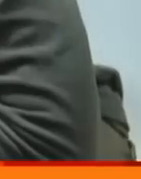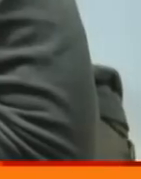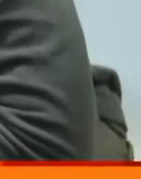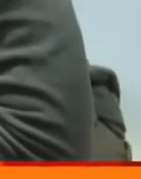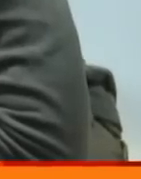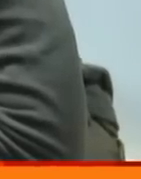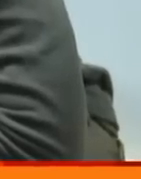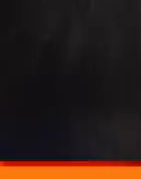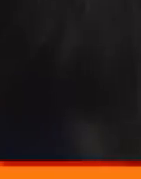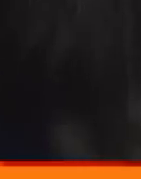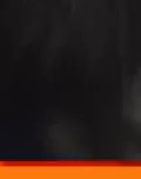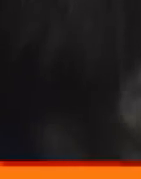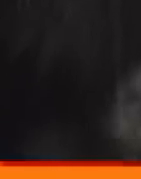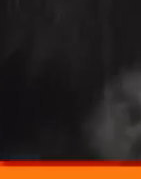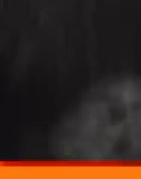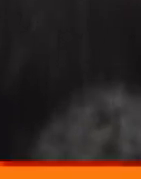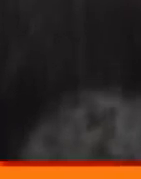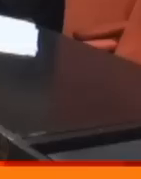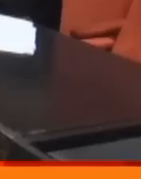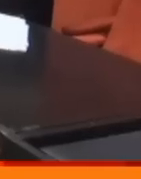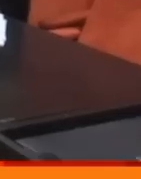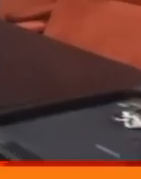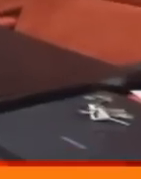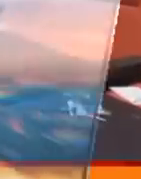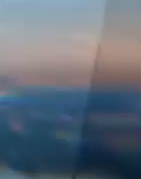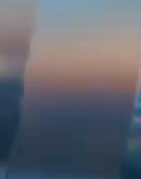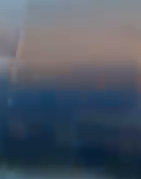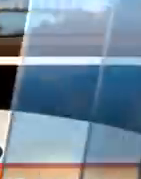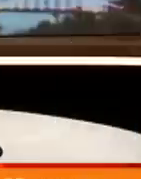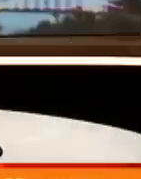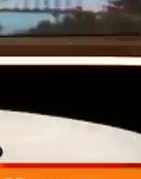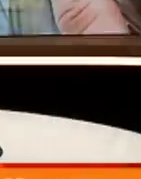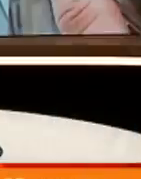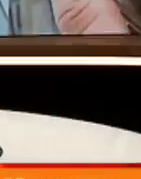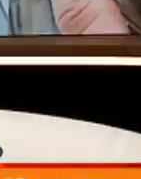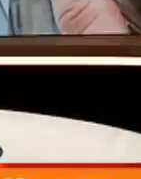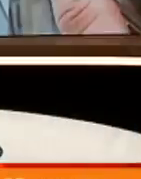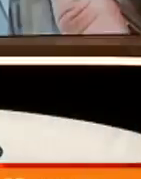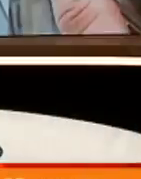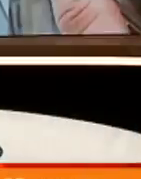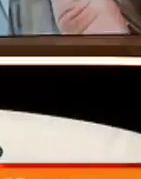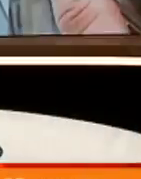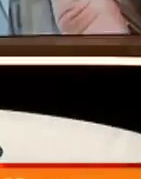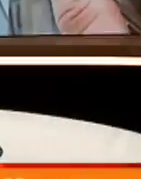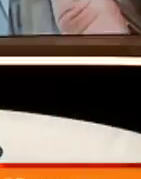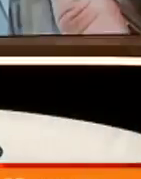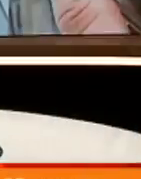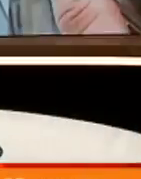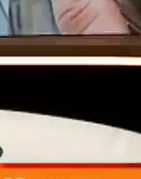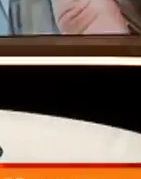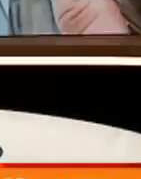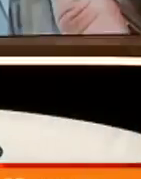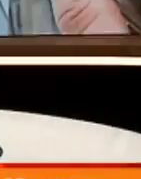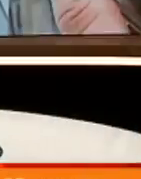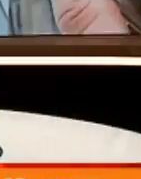під колесами якої загинуло 6 людей. Про все це докладно. З ножем на Шевченка у Києві пошматували портрети